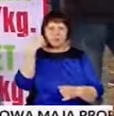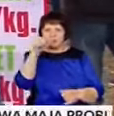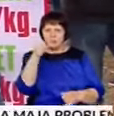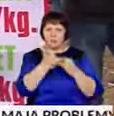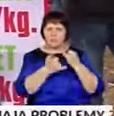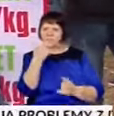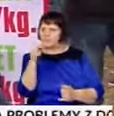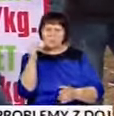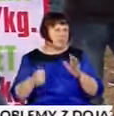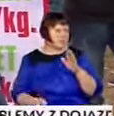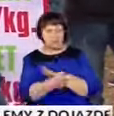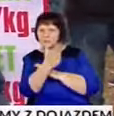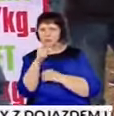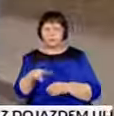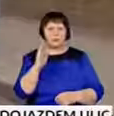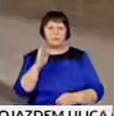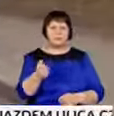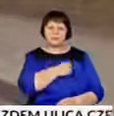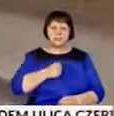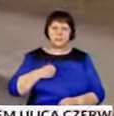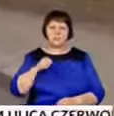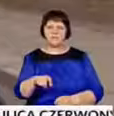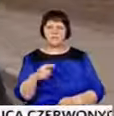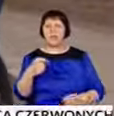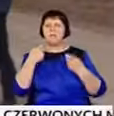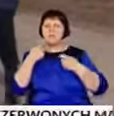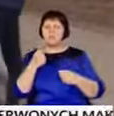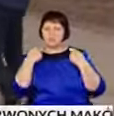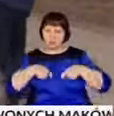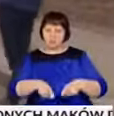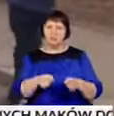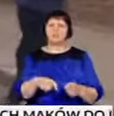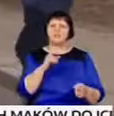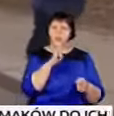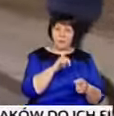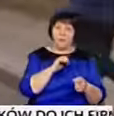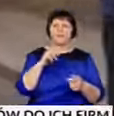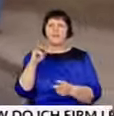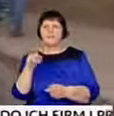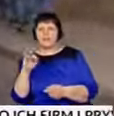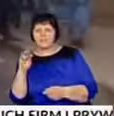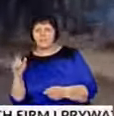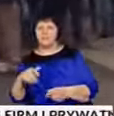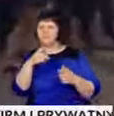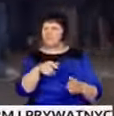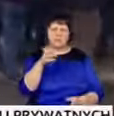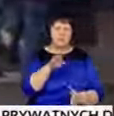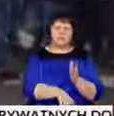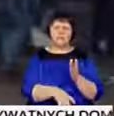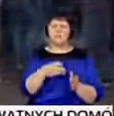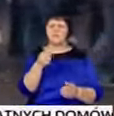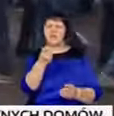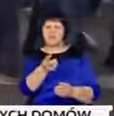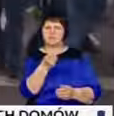dadzą skutku, będziemy blokować Warszawę. Rolnicy z okolic Błaszek, Wróblewa i Warty protestują przeciwko niskim cenom skupu